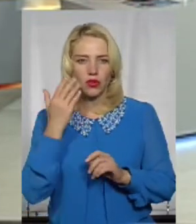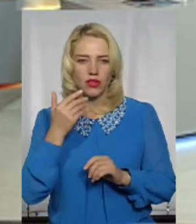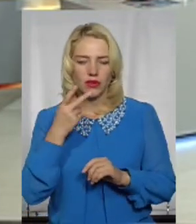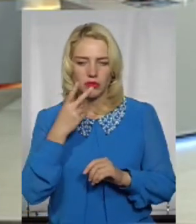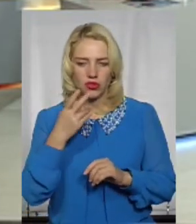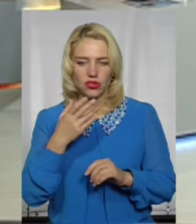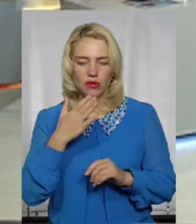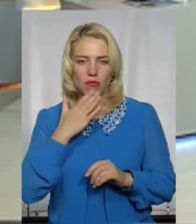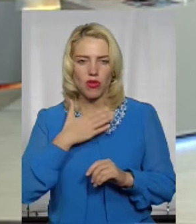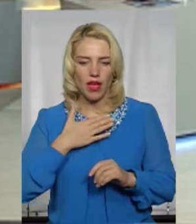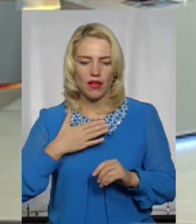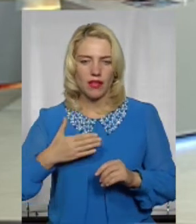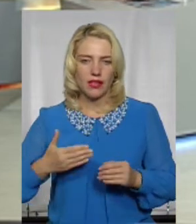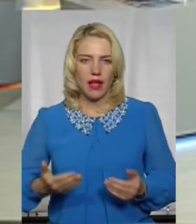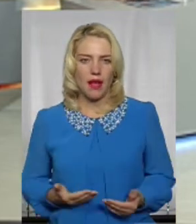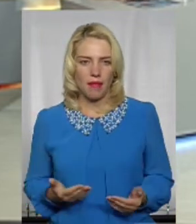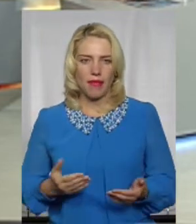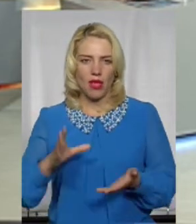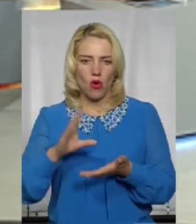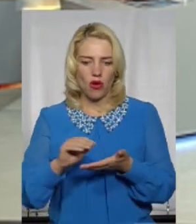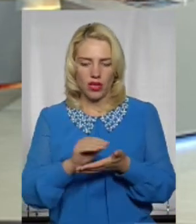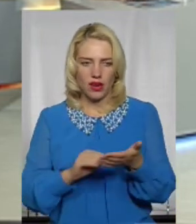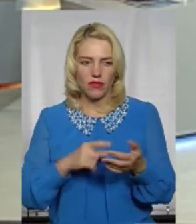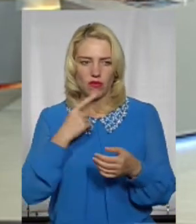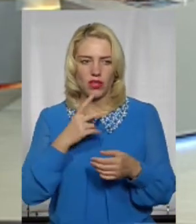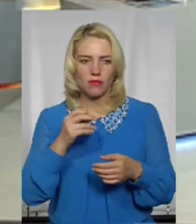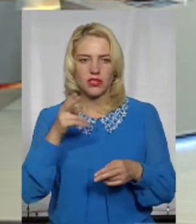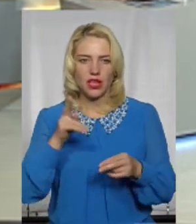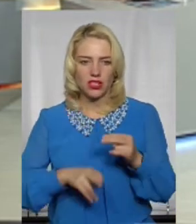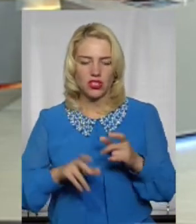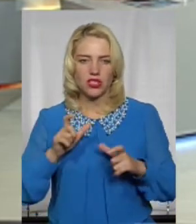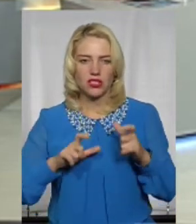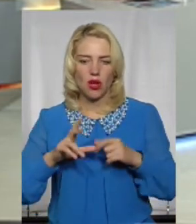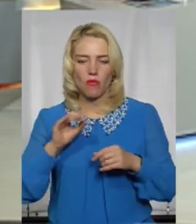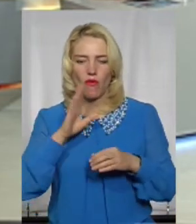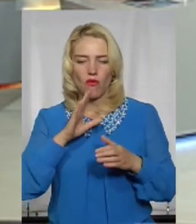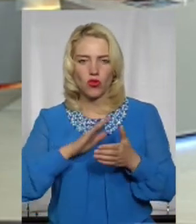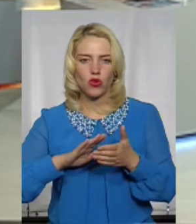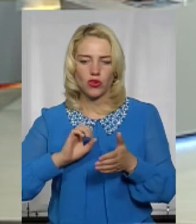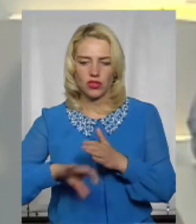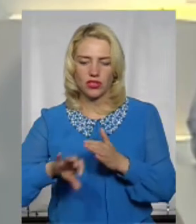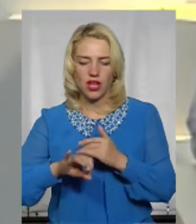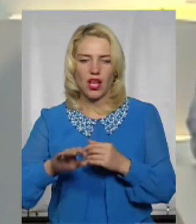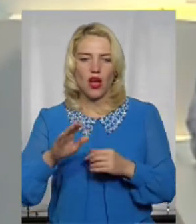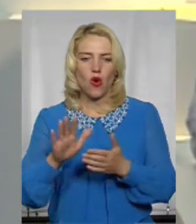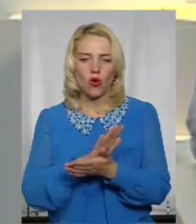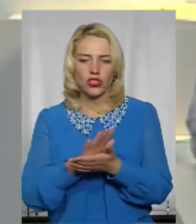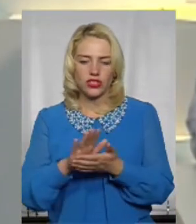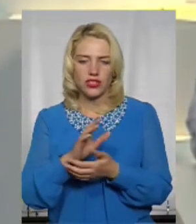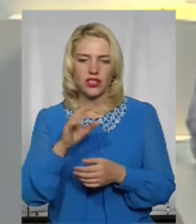ви там вказали, що я закінчила інститут якраз по каналізації водопостачання. Очисні споруди – це моє рідне.